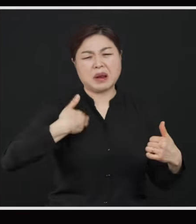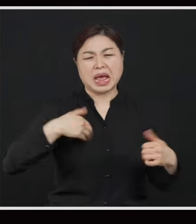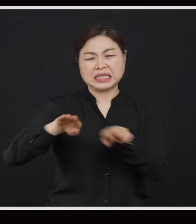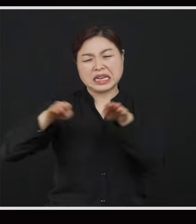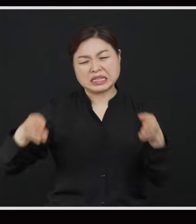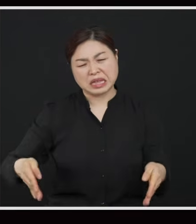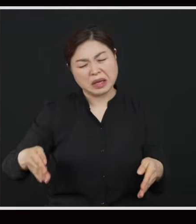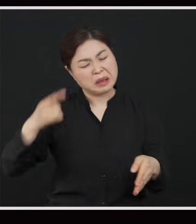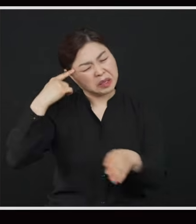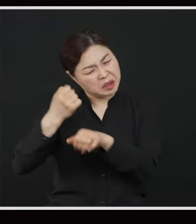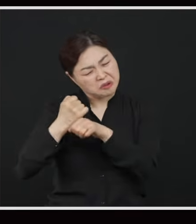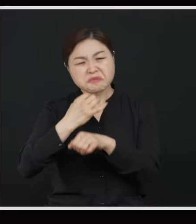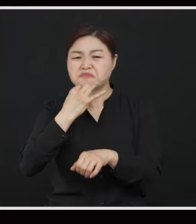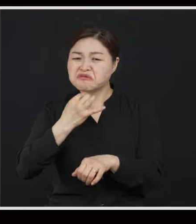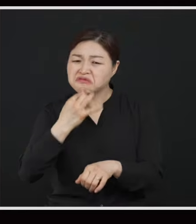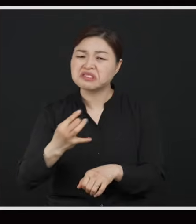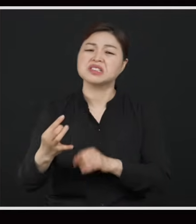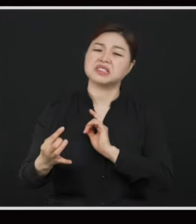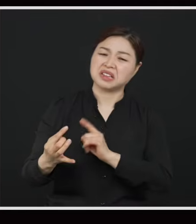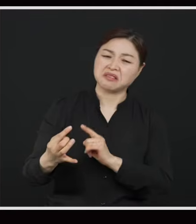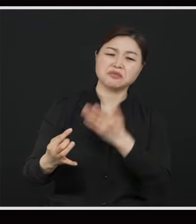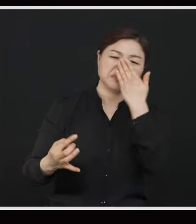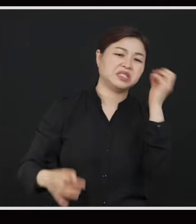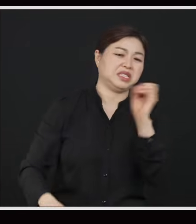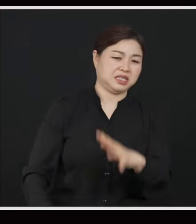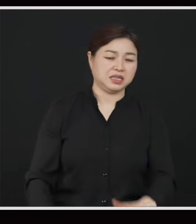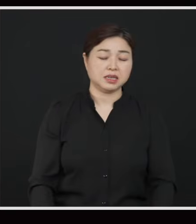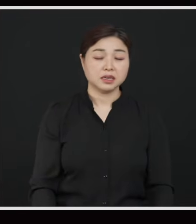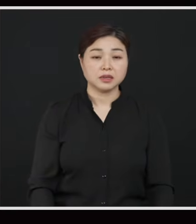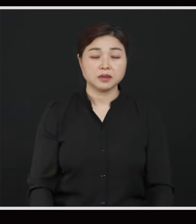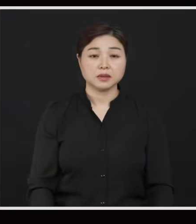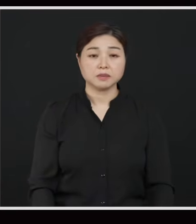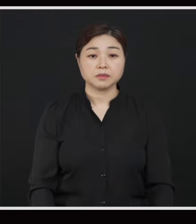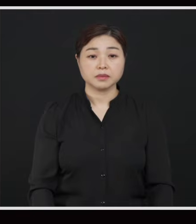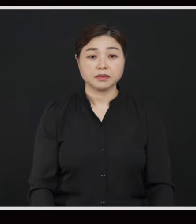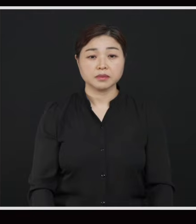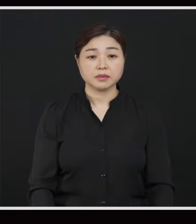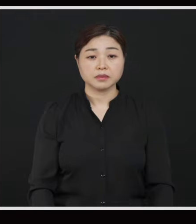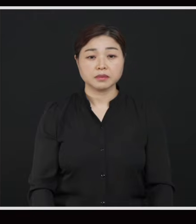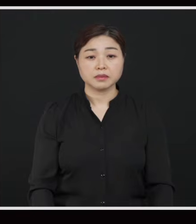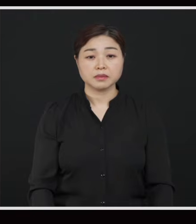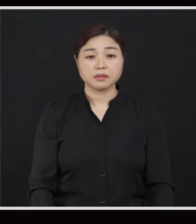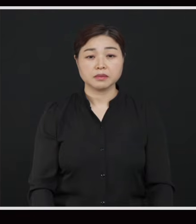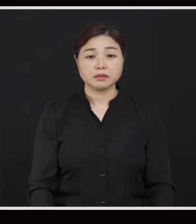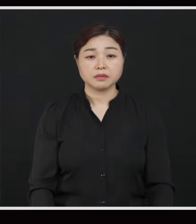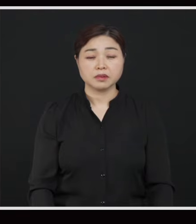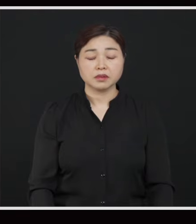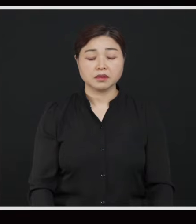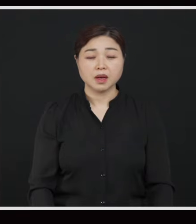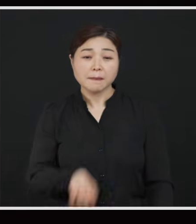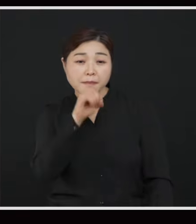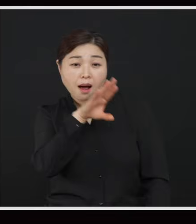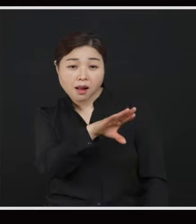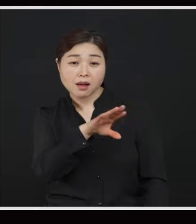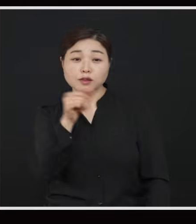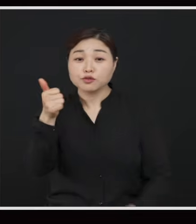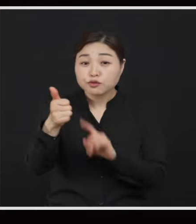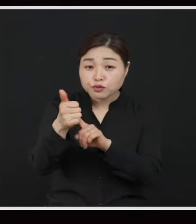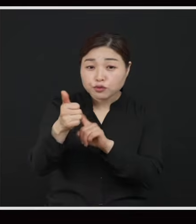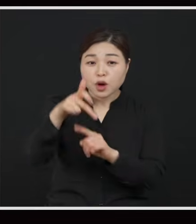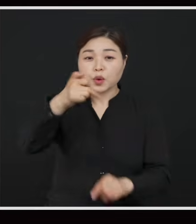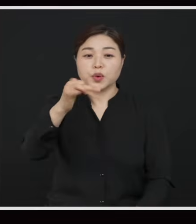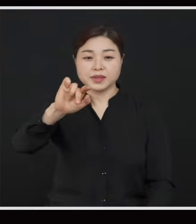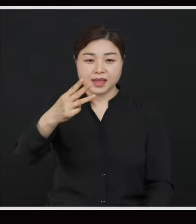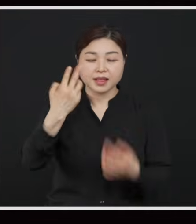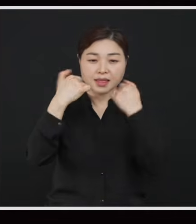탁상에 공론하고 현실을 모르네 그러고서 다들 무시했어요. 근데 어쨌든 그 주인공이